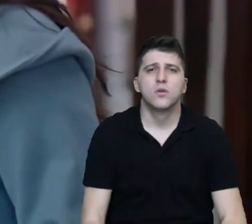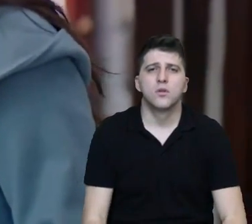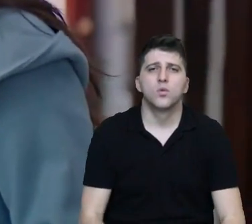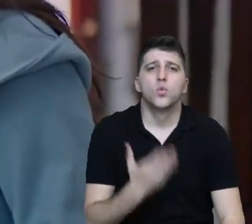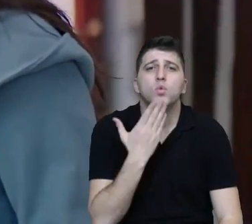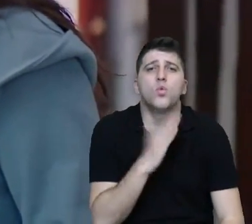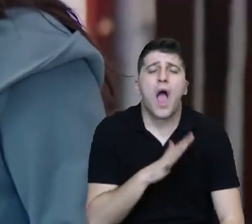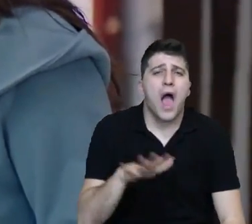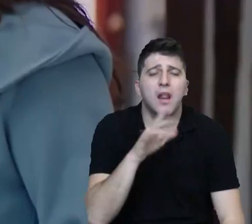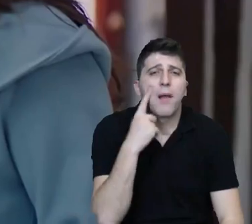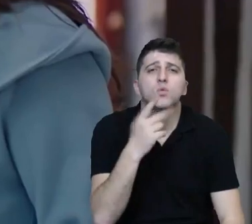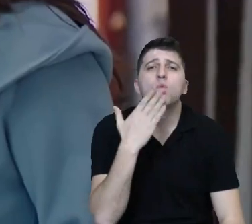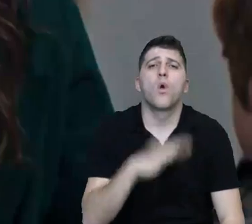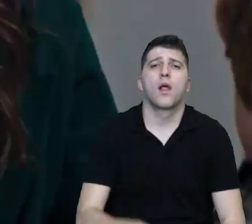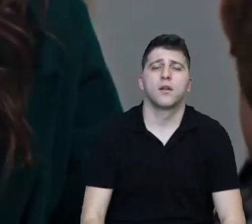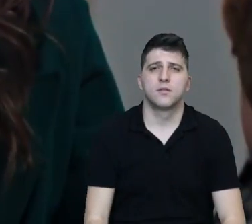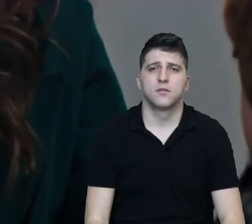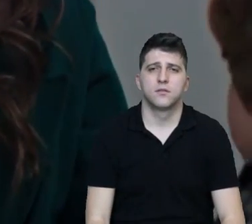Ne oldu? Bacım, her yere baktım, yoklar.